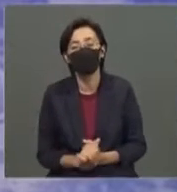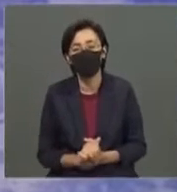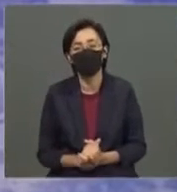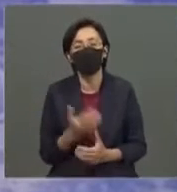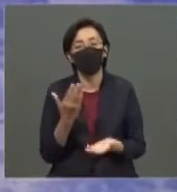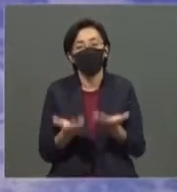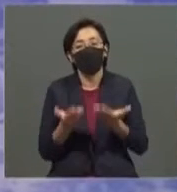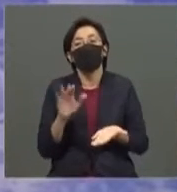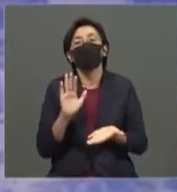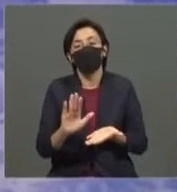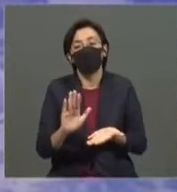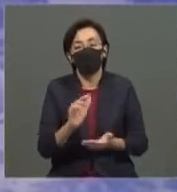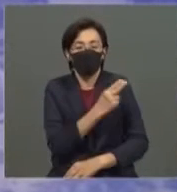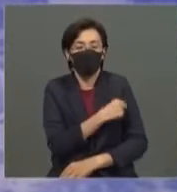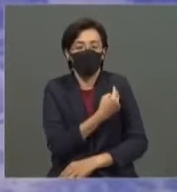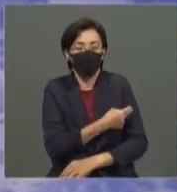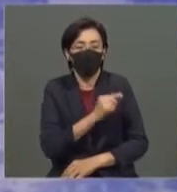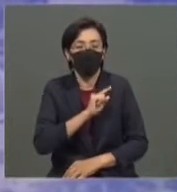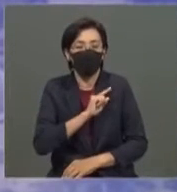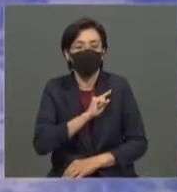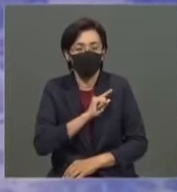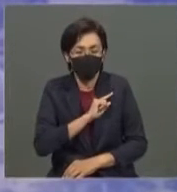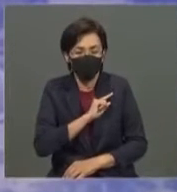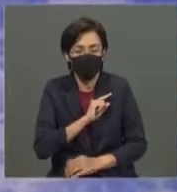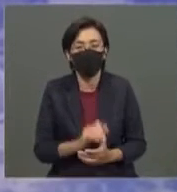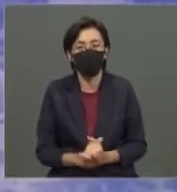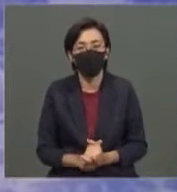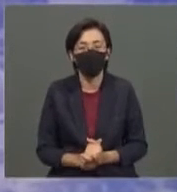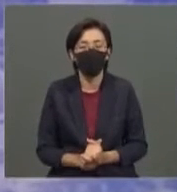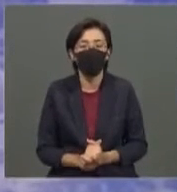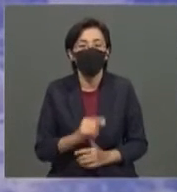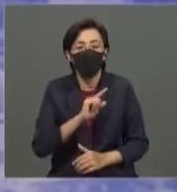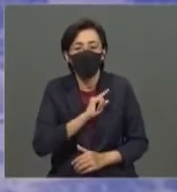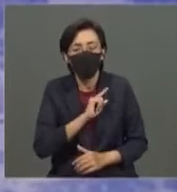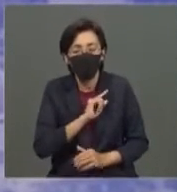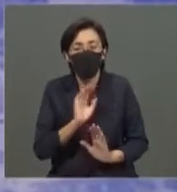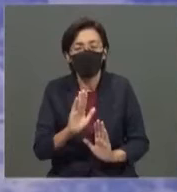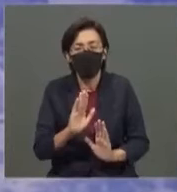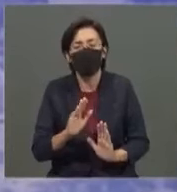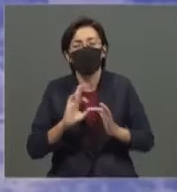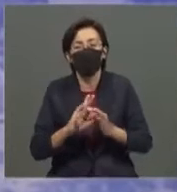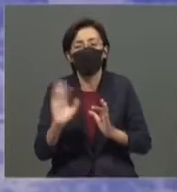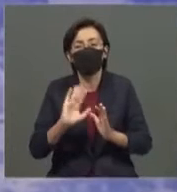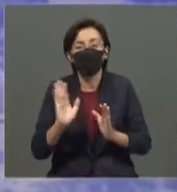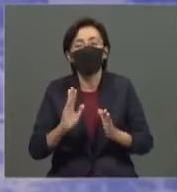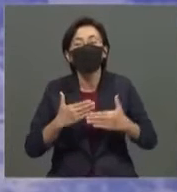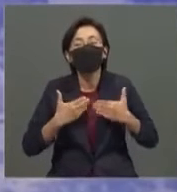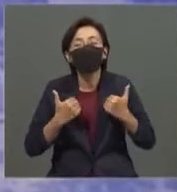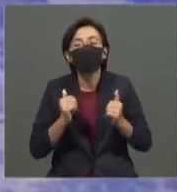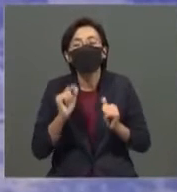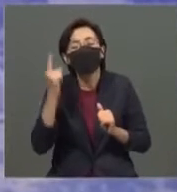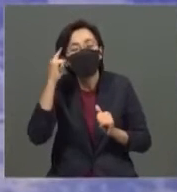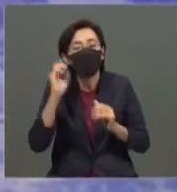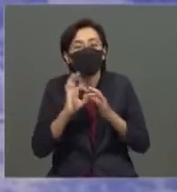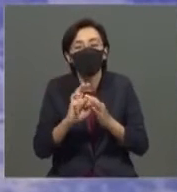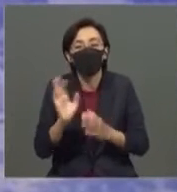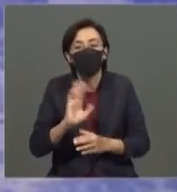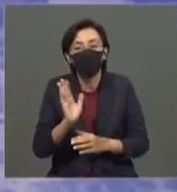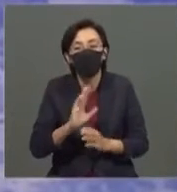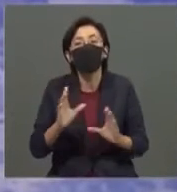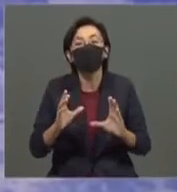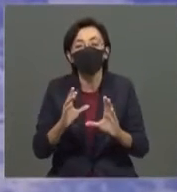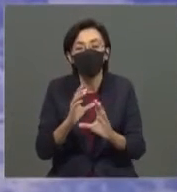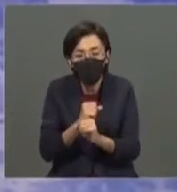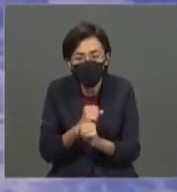พินิจของทางคุณหมอก็ขอให้ท่านได้รับทราบแล้วก็เกิดความสบายใจกันได้นะครับตรงนี้ก็สรุป